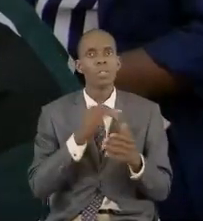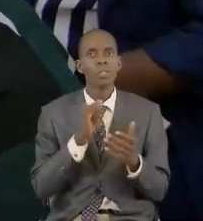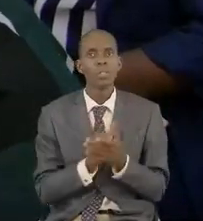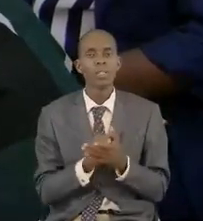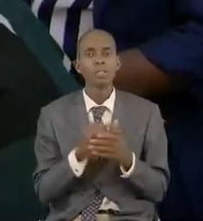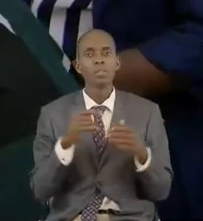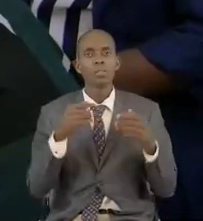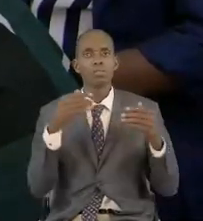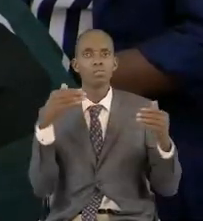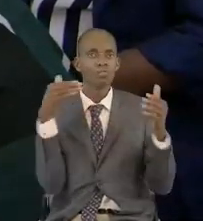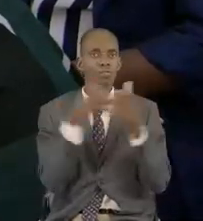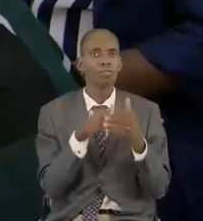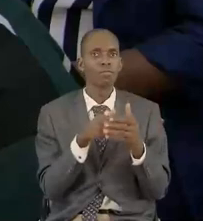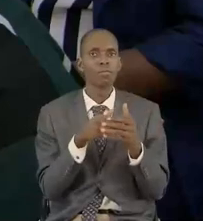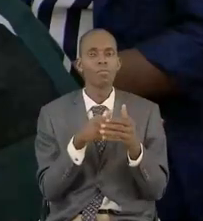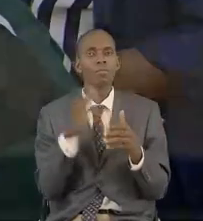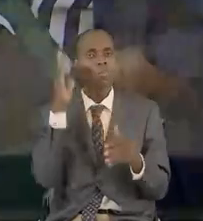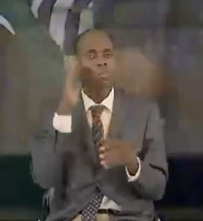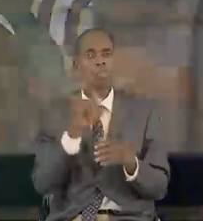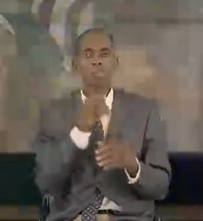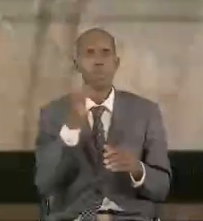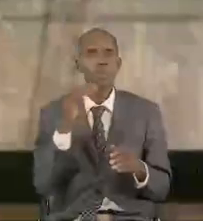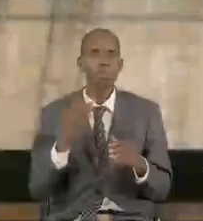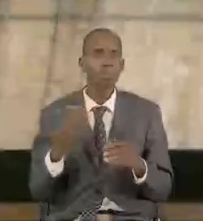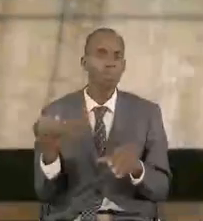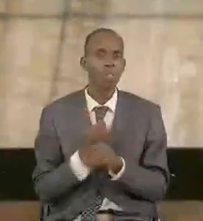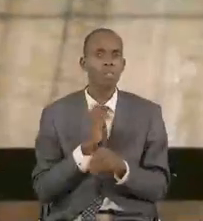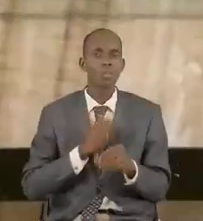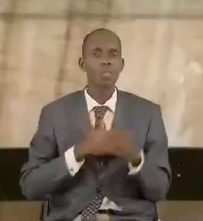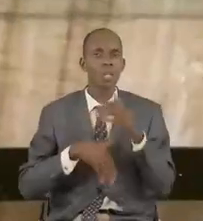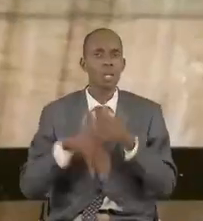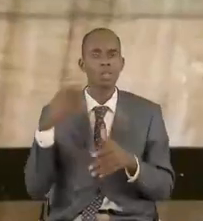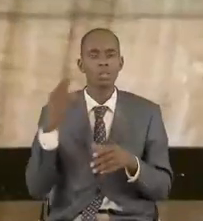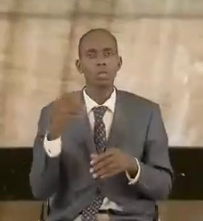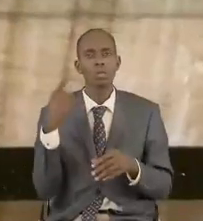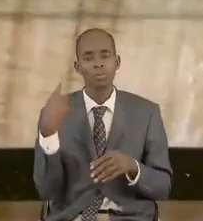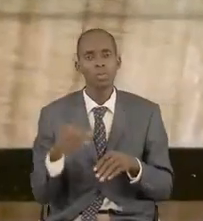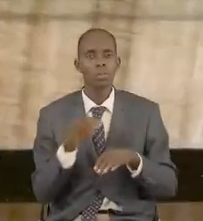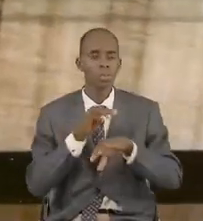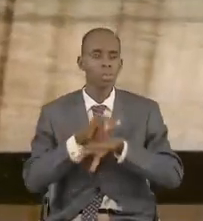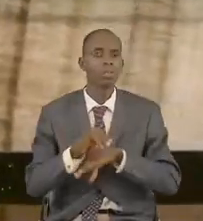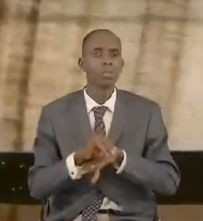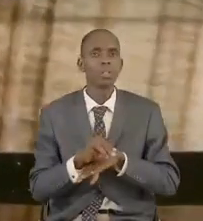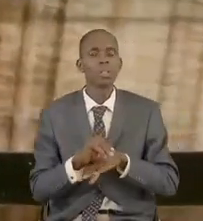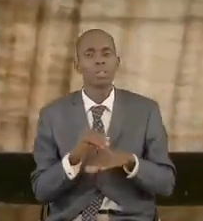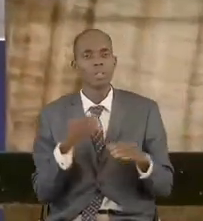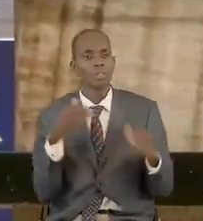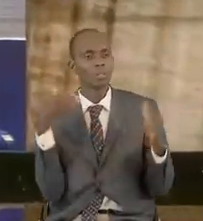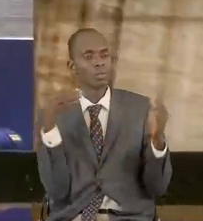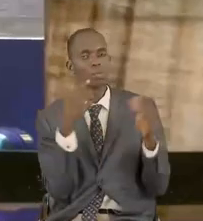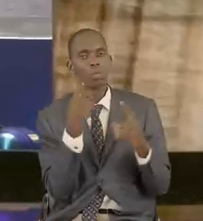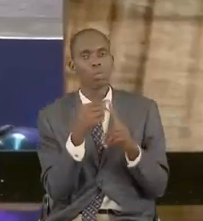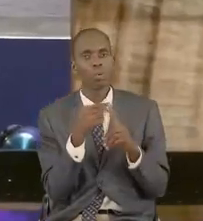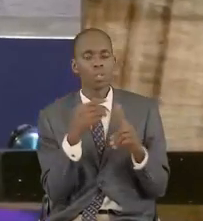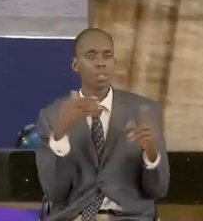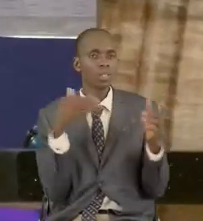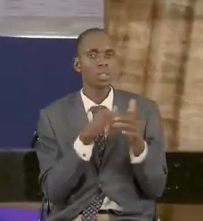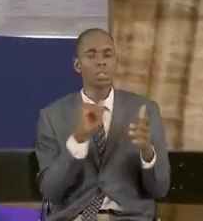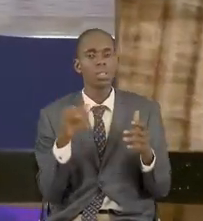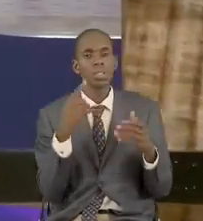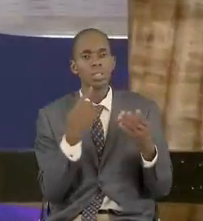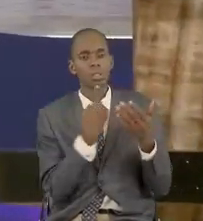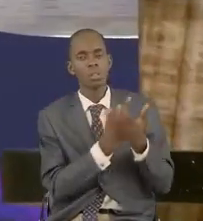ne nous que l'opposition ne le fasse pas fuir le ministère que la contradiction les arguments